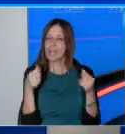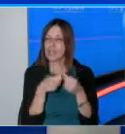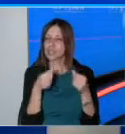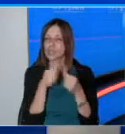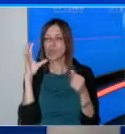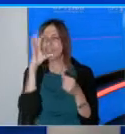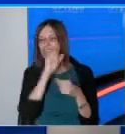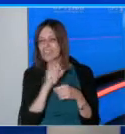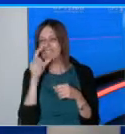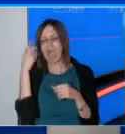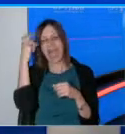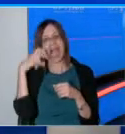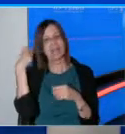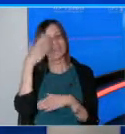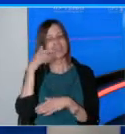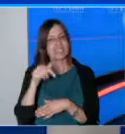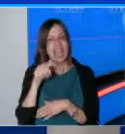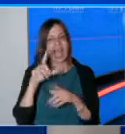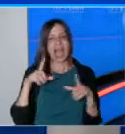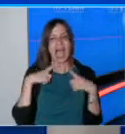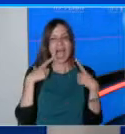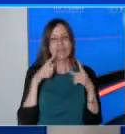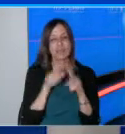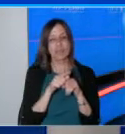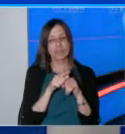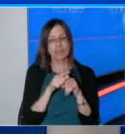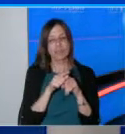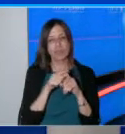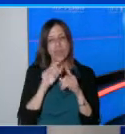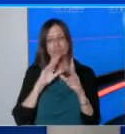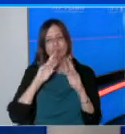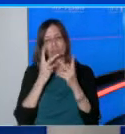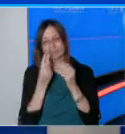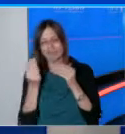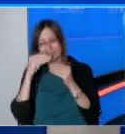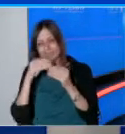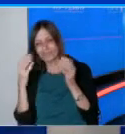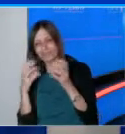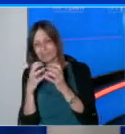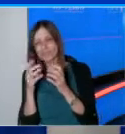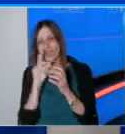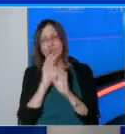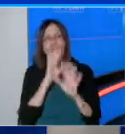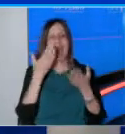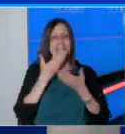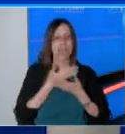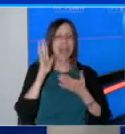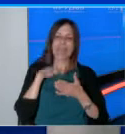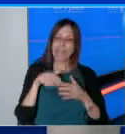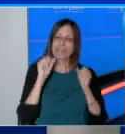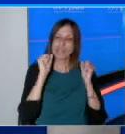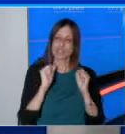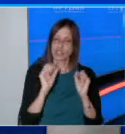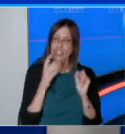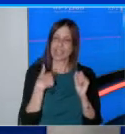התפיסה שבעצם הערבים במדינת ישראל חיים כתת קבוצה, לא רק ברמה של קבלה, אלא גם ברמה של תשתיות.